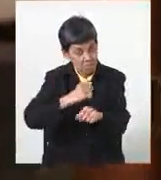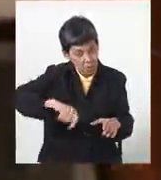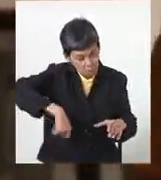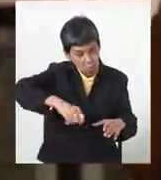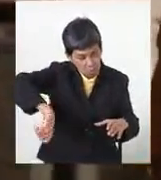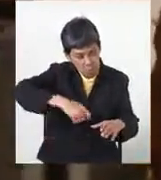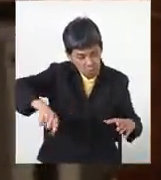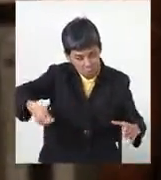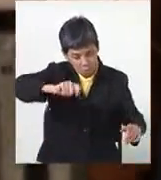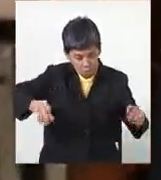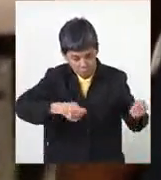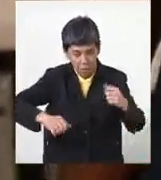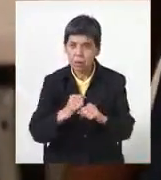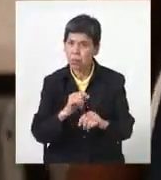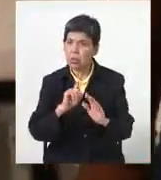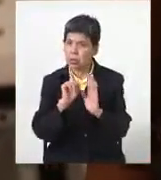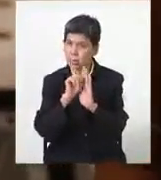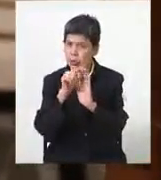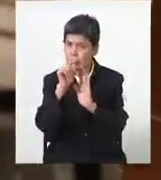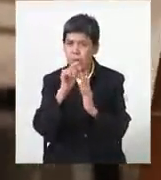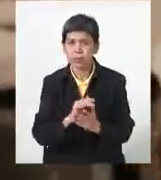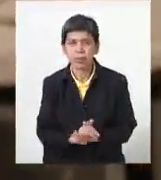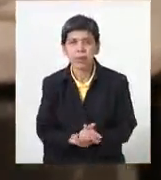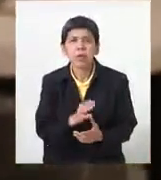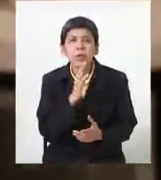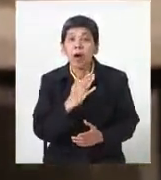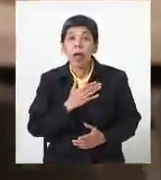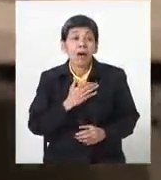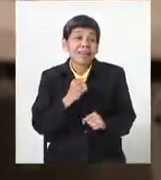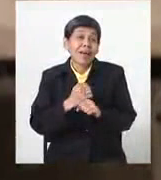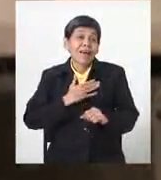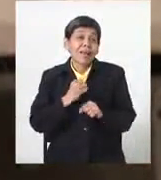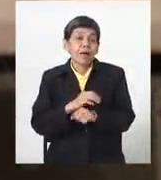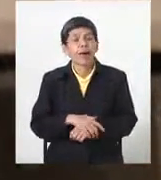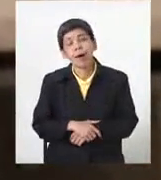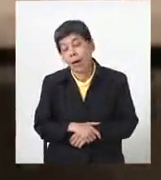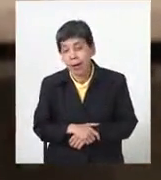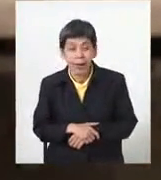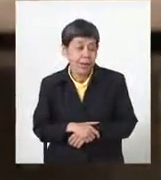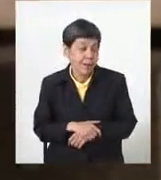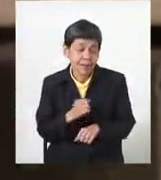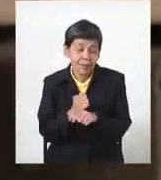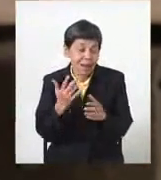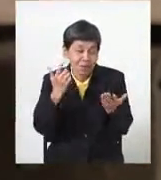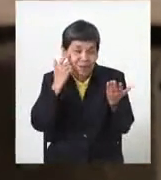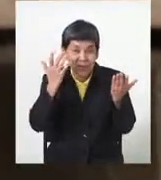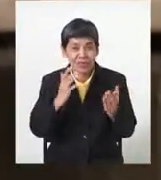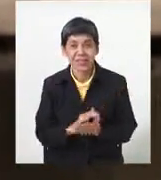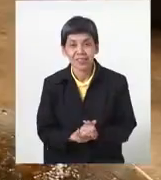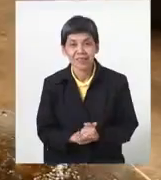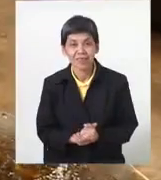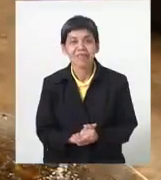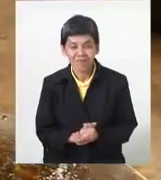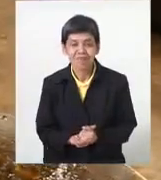มืออาชีพจะต้องตีน้ำตาลแบบนี้ก็ประมาณ 20นาทีนะครับแต่ถ้าให้ผมทำไม่แน่ใจว่าวันนี้จะสำเร็จ